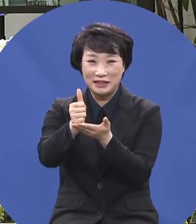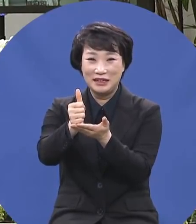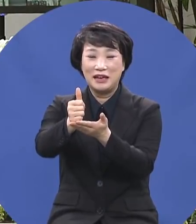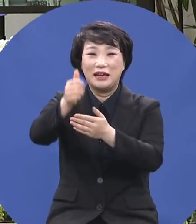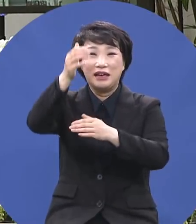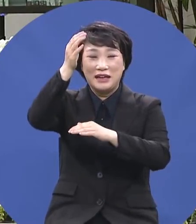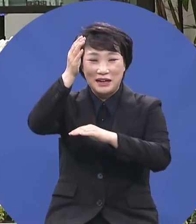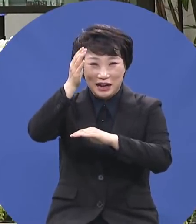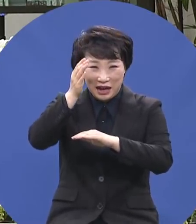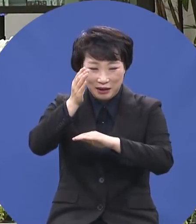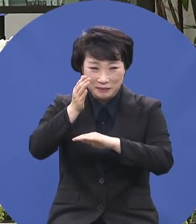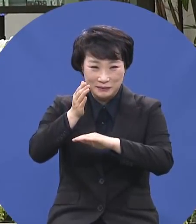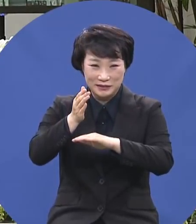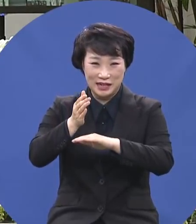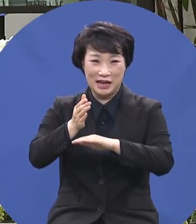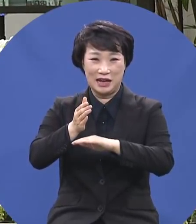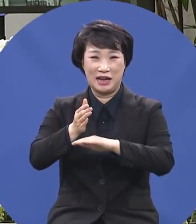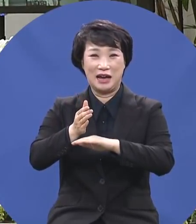아버지,